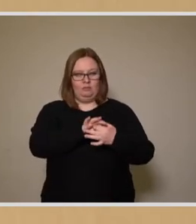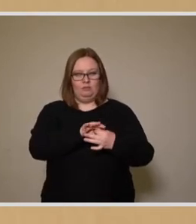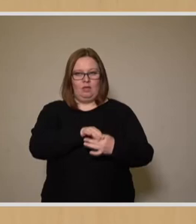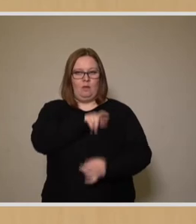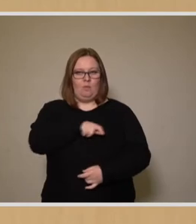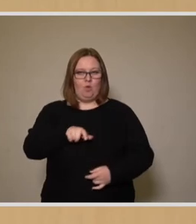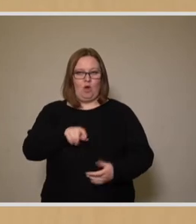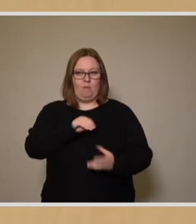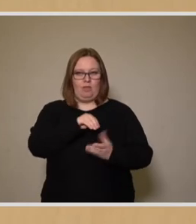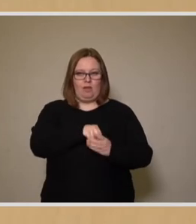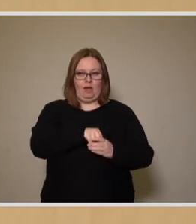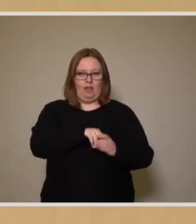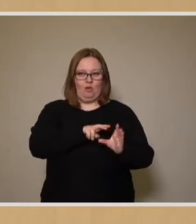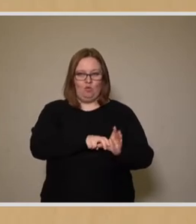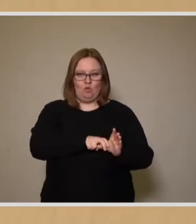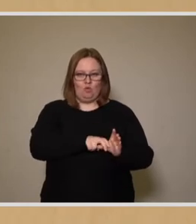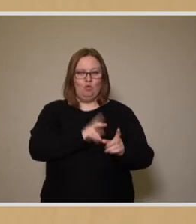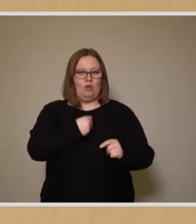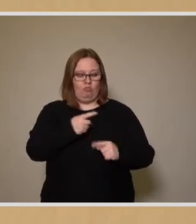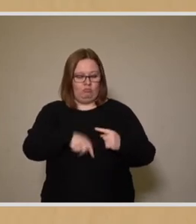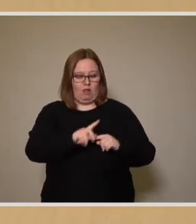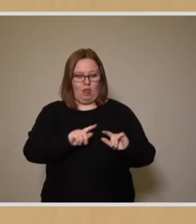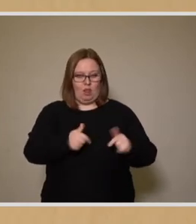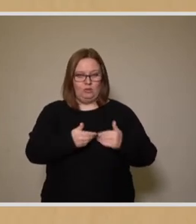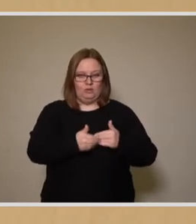Bürgerbeteiligung. Gut, dass sie stattfindet.